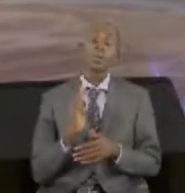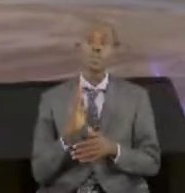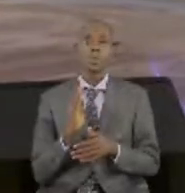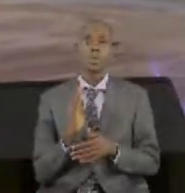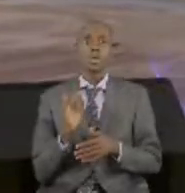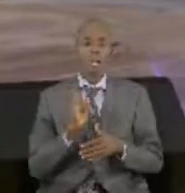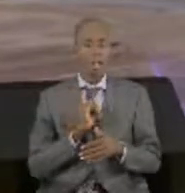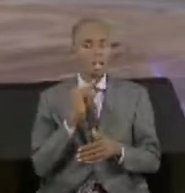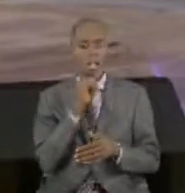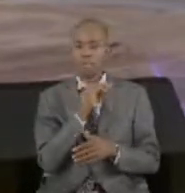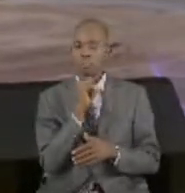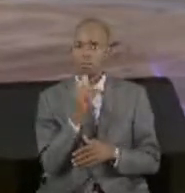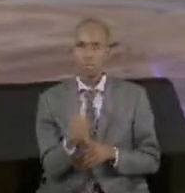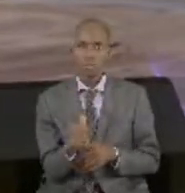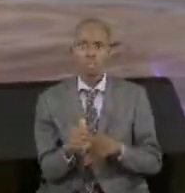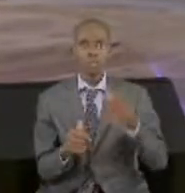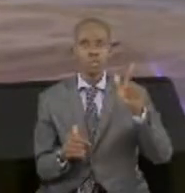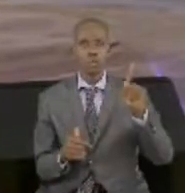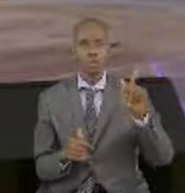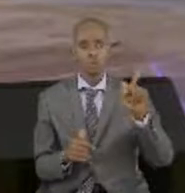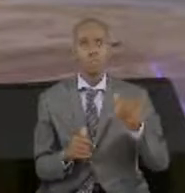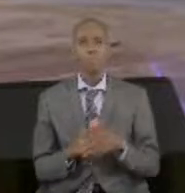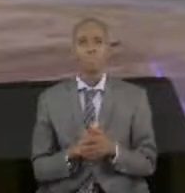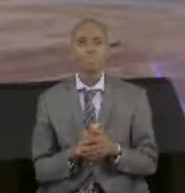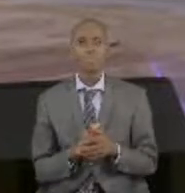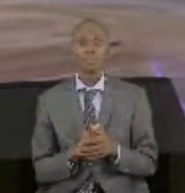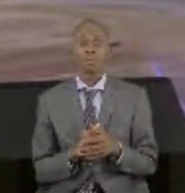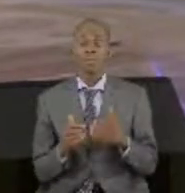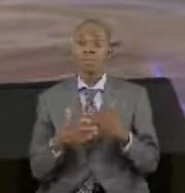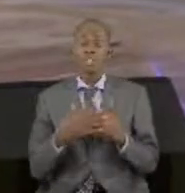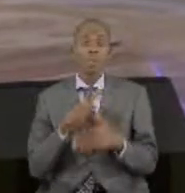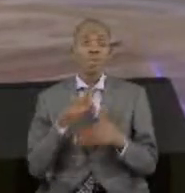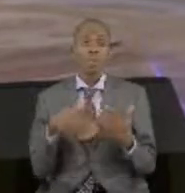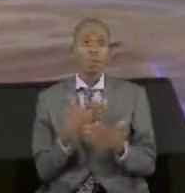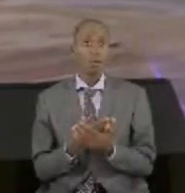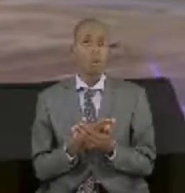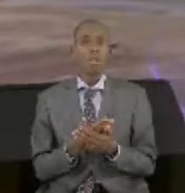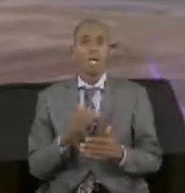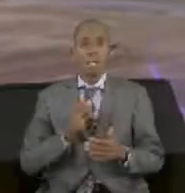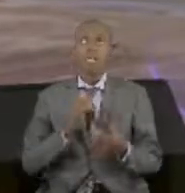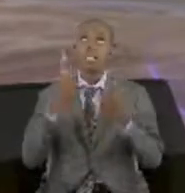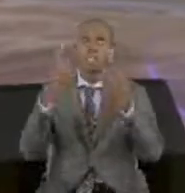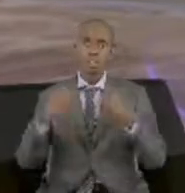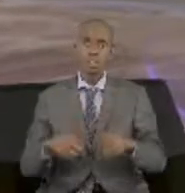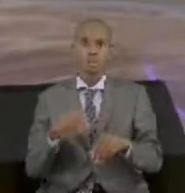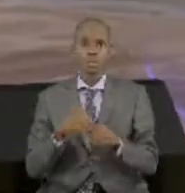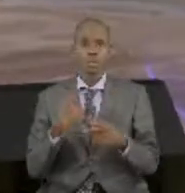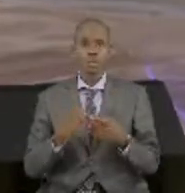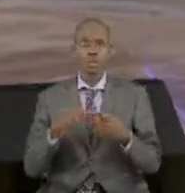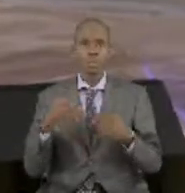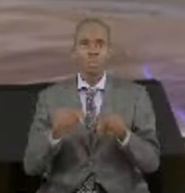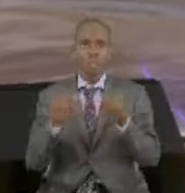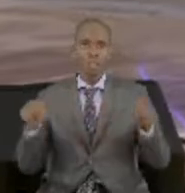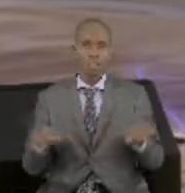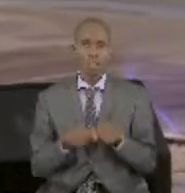écris voici je ne m' a point versez velter y allait ensuite dans les